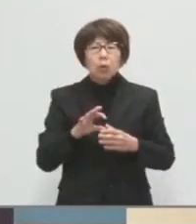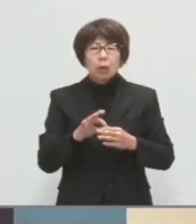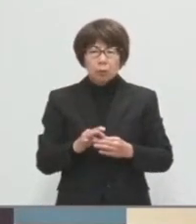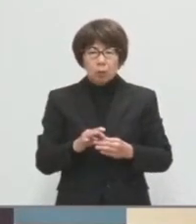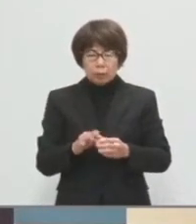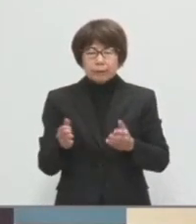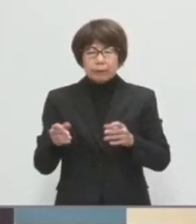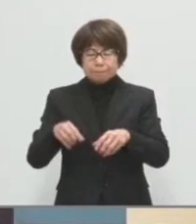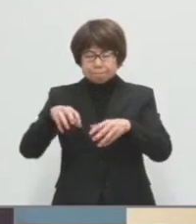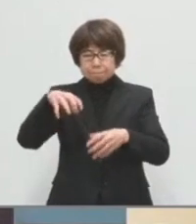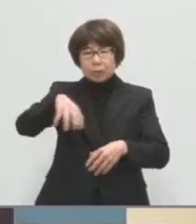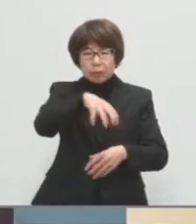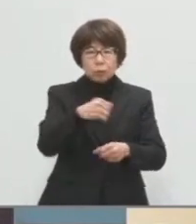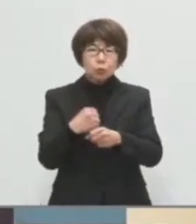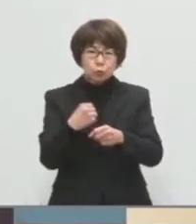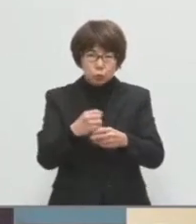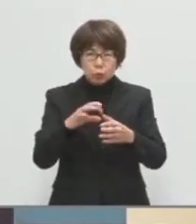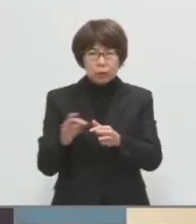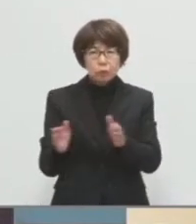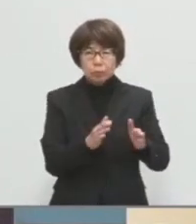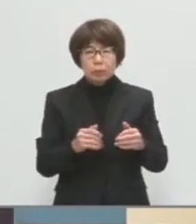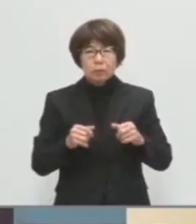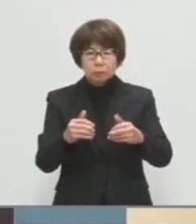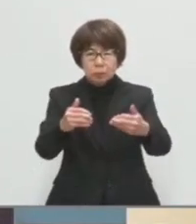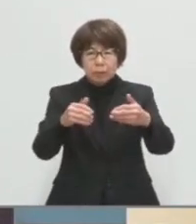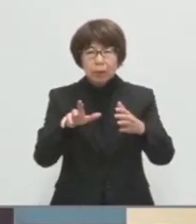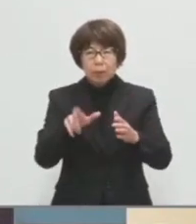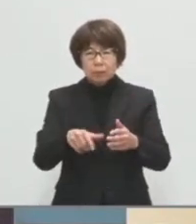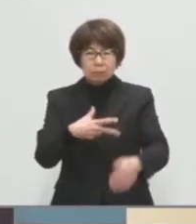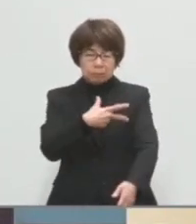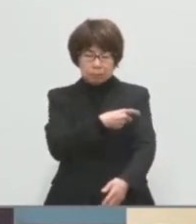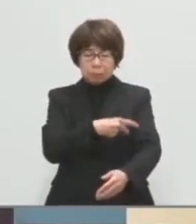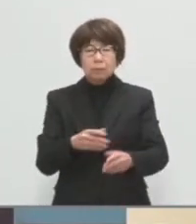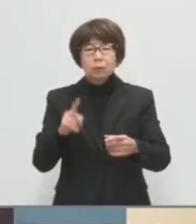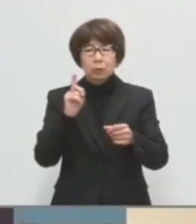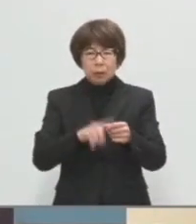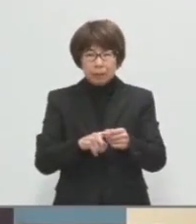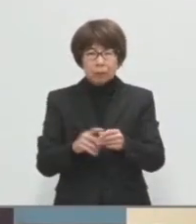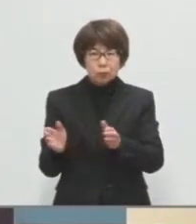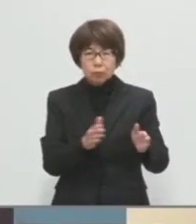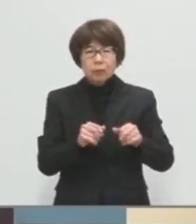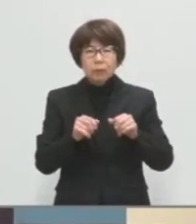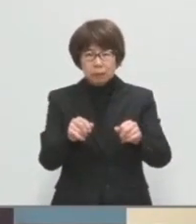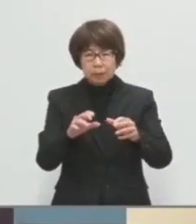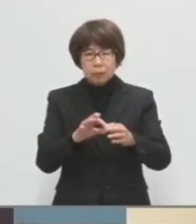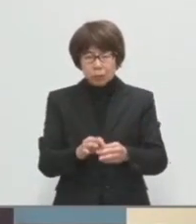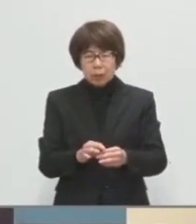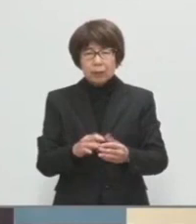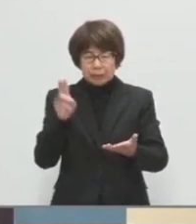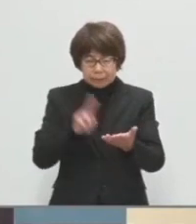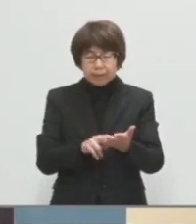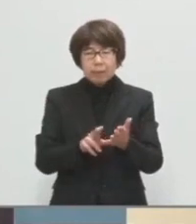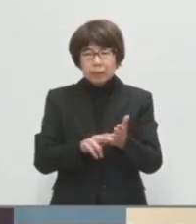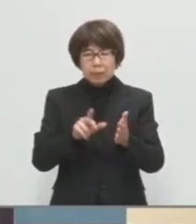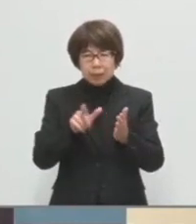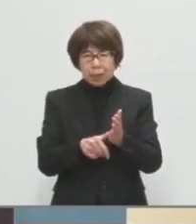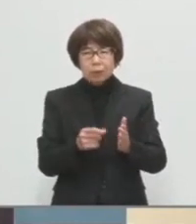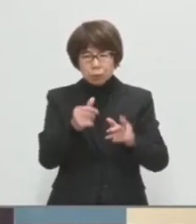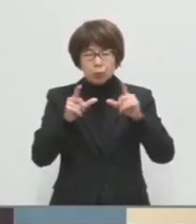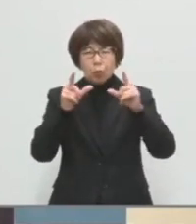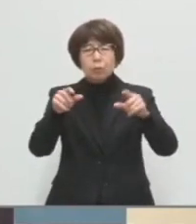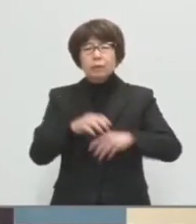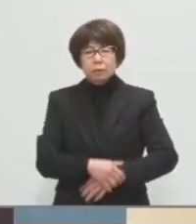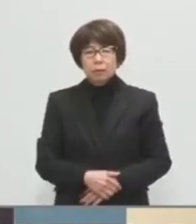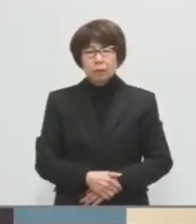準備を進めているところであります決定いたしましたらばあ即座にお知らせを致します大規模